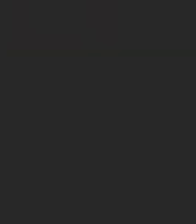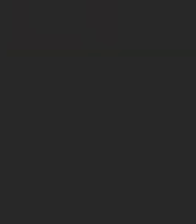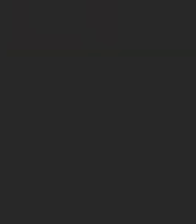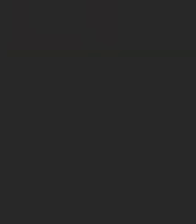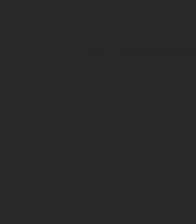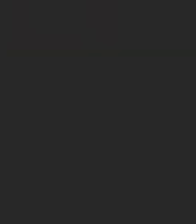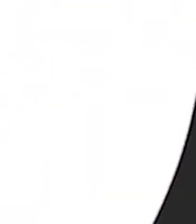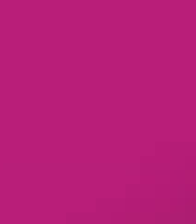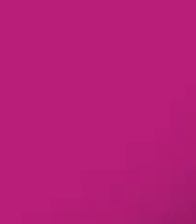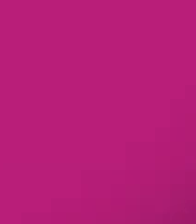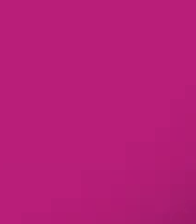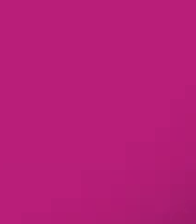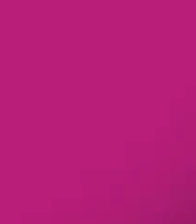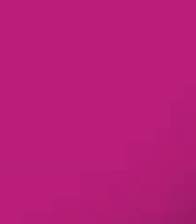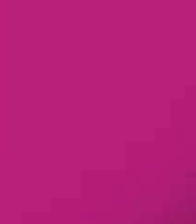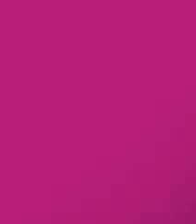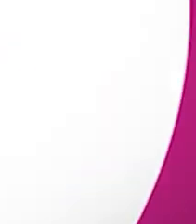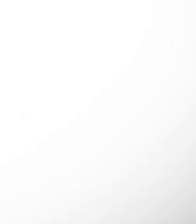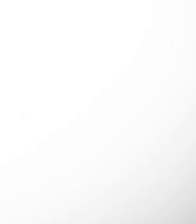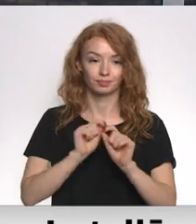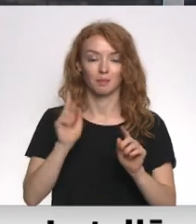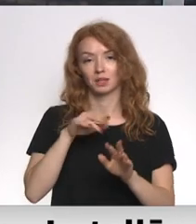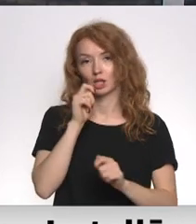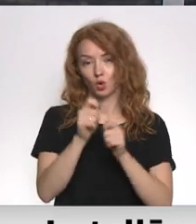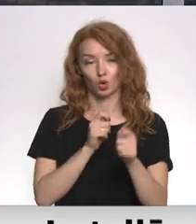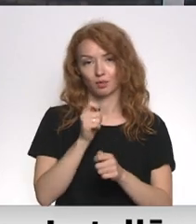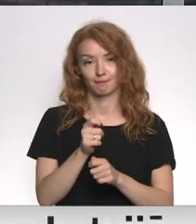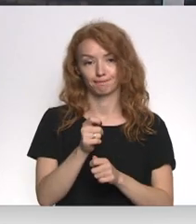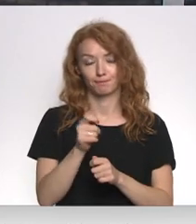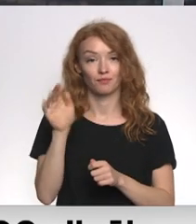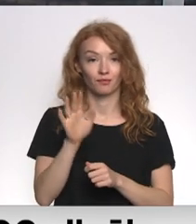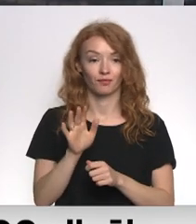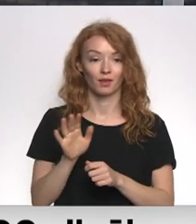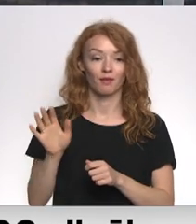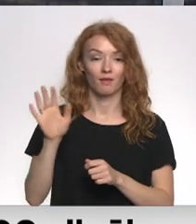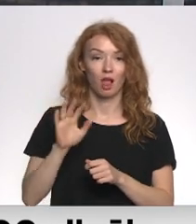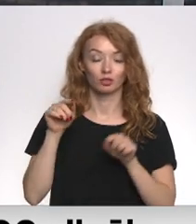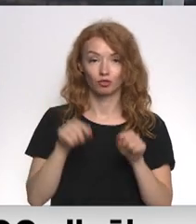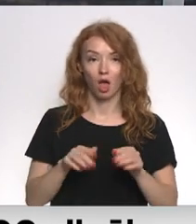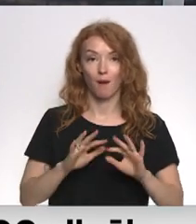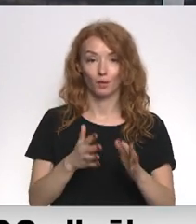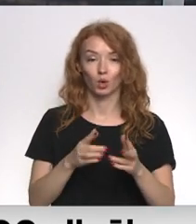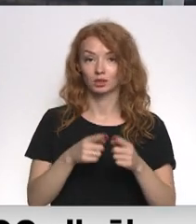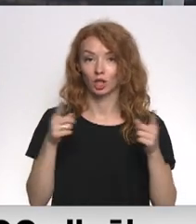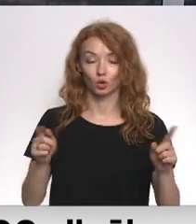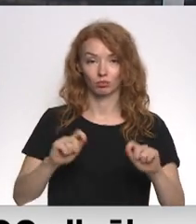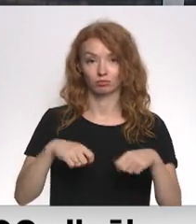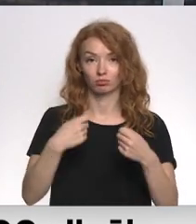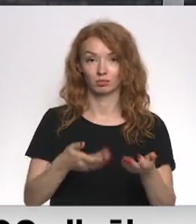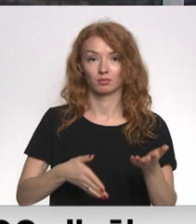Re, viss ēters ir te! Valsts šajā apkuras sezonā mājsaimniecībām sniegs